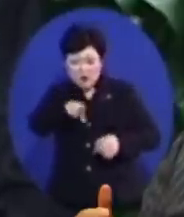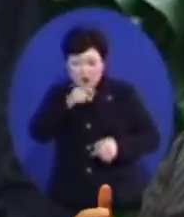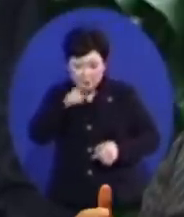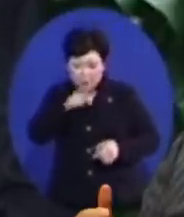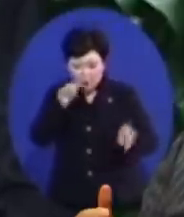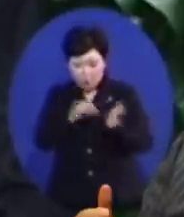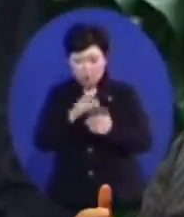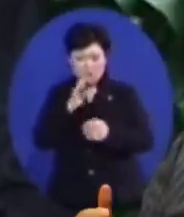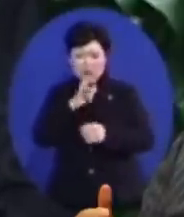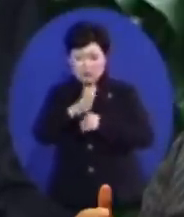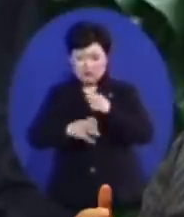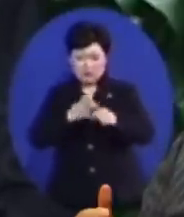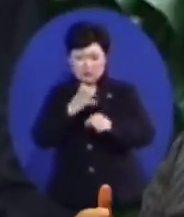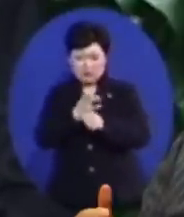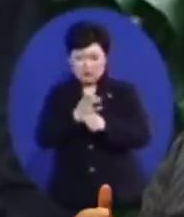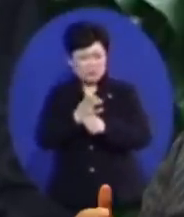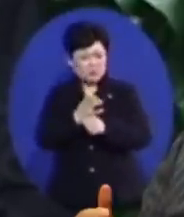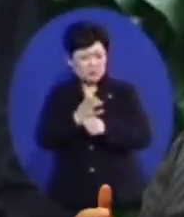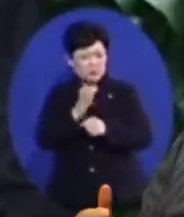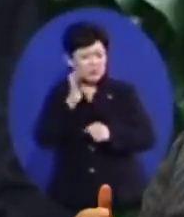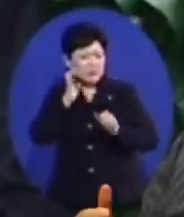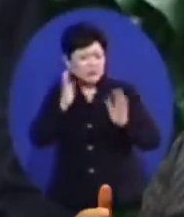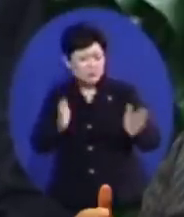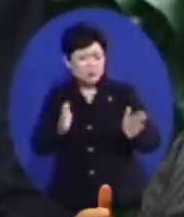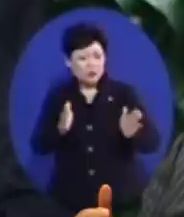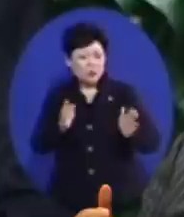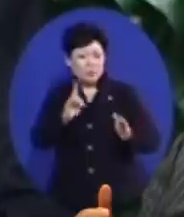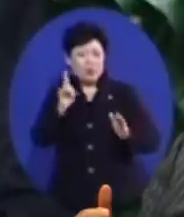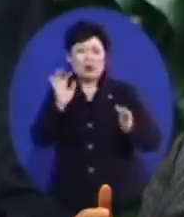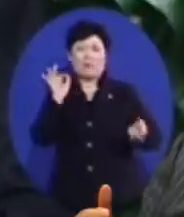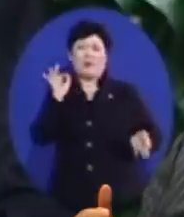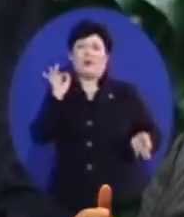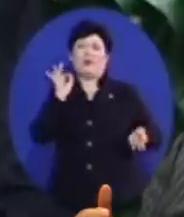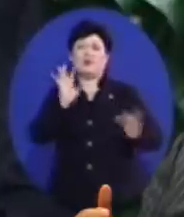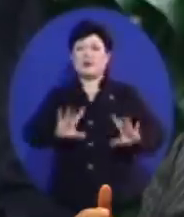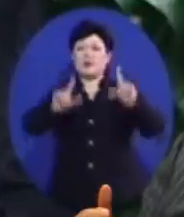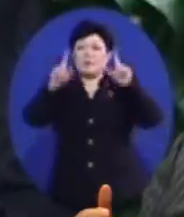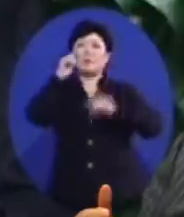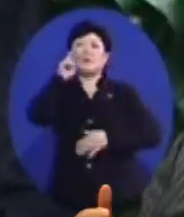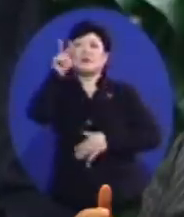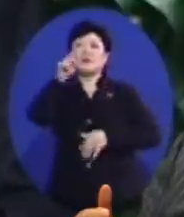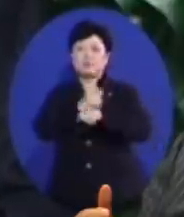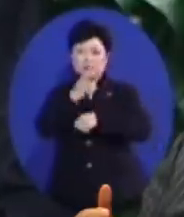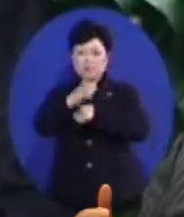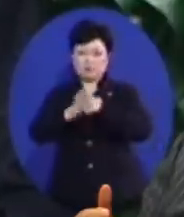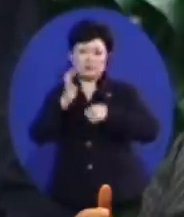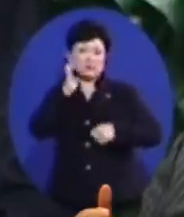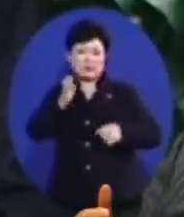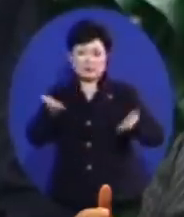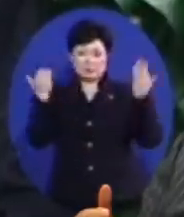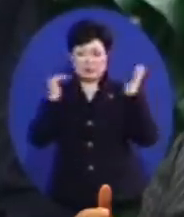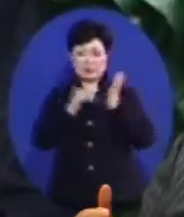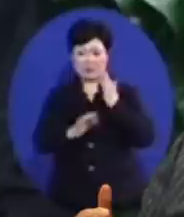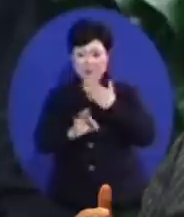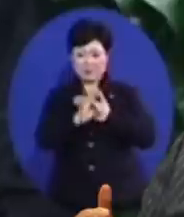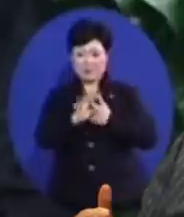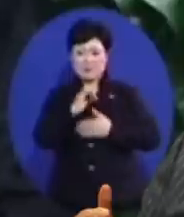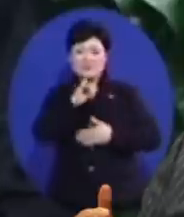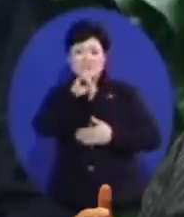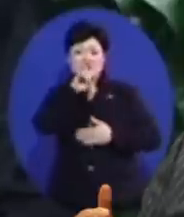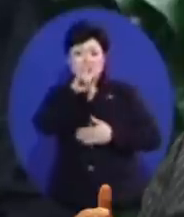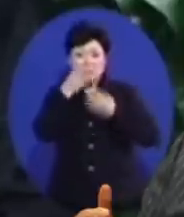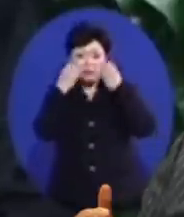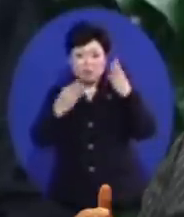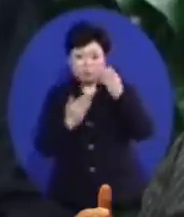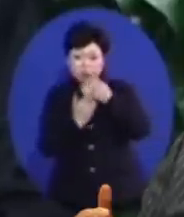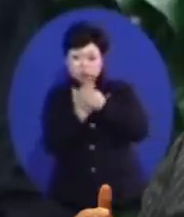동안 아무것도 안 하고 해만 쳐다보고 앉아 있습니다. 그럼 40일이 지나면은 이 뿌리가 새로